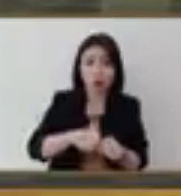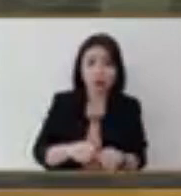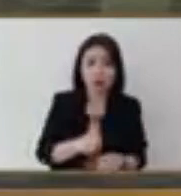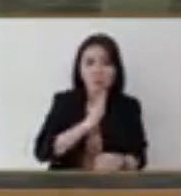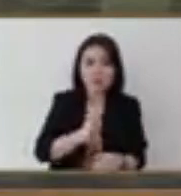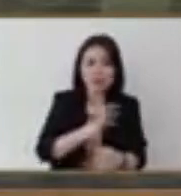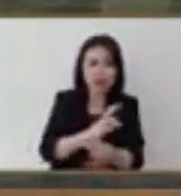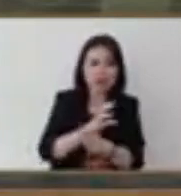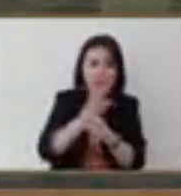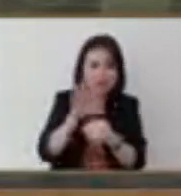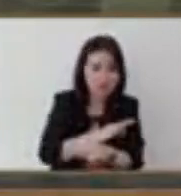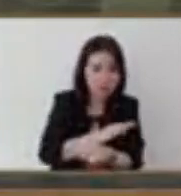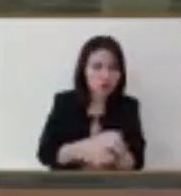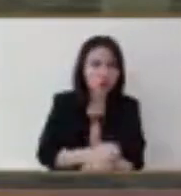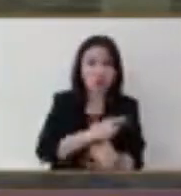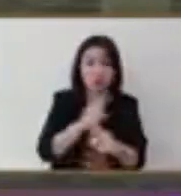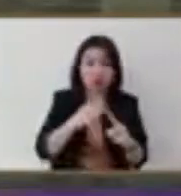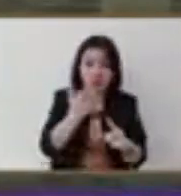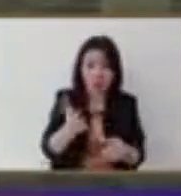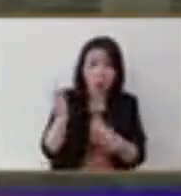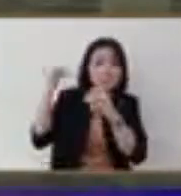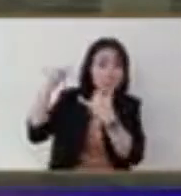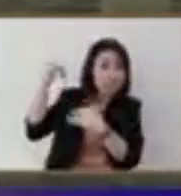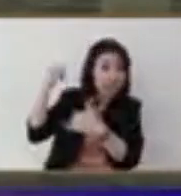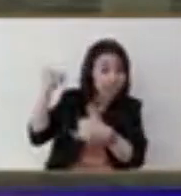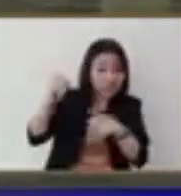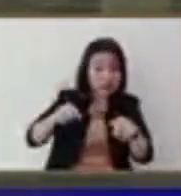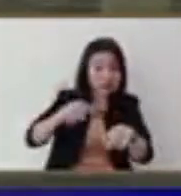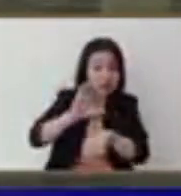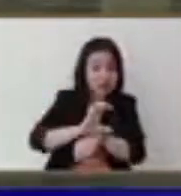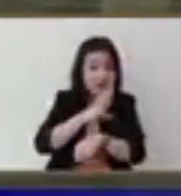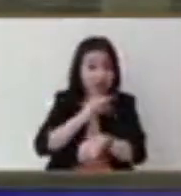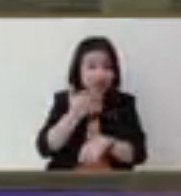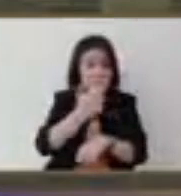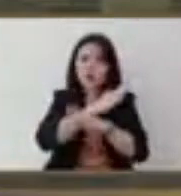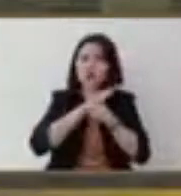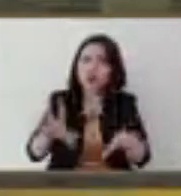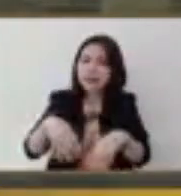Yung laro-laruin niyo pagpunta sa church, hindi niyo siseryosohin.